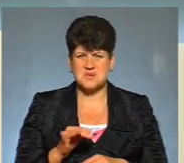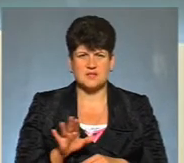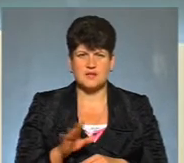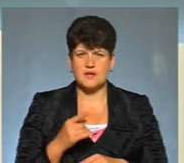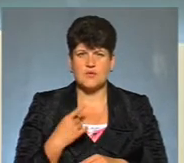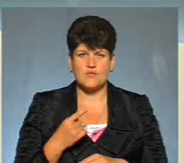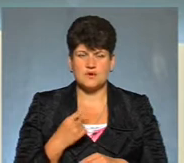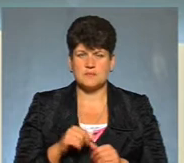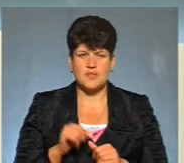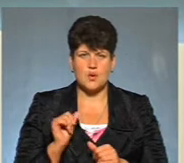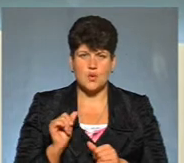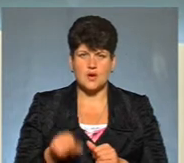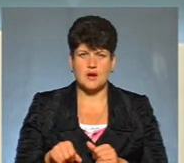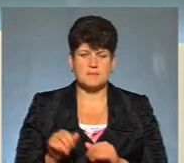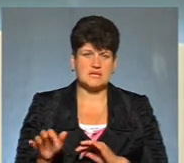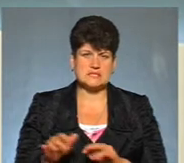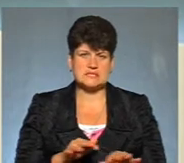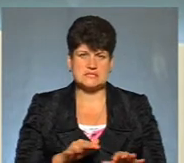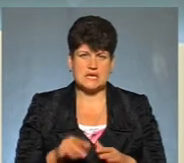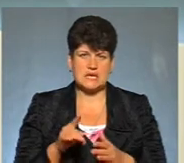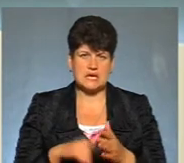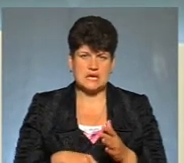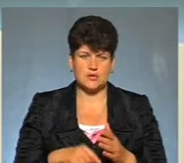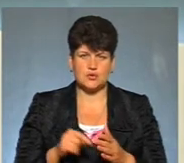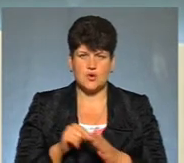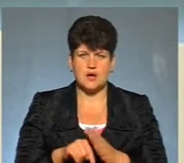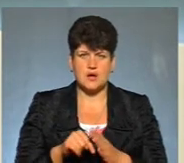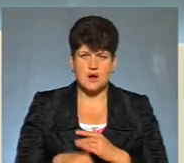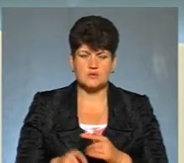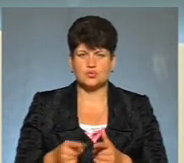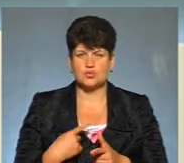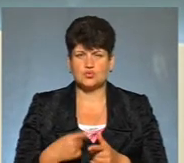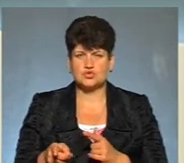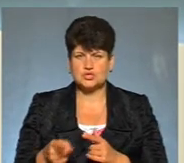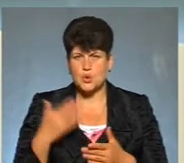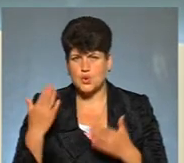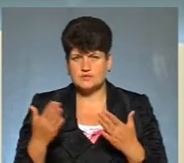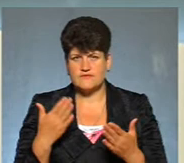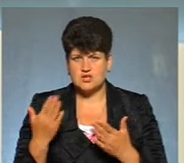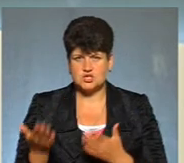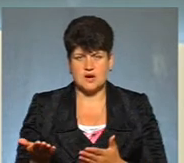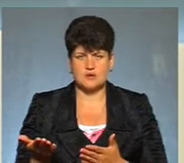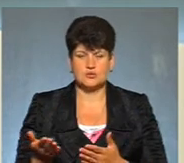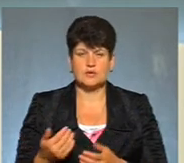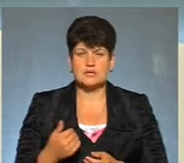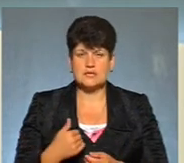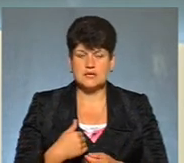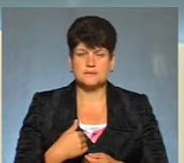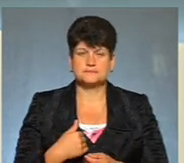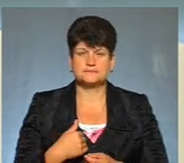на окремих, скажімо, там заходах релігійного характеру чи розважального. Я